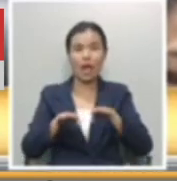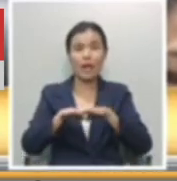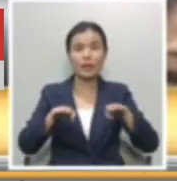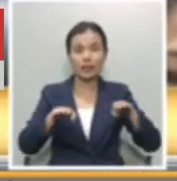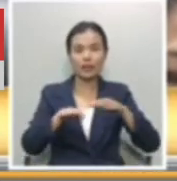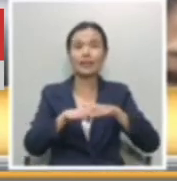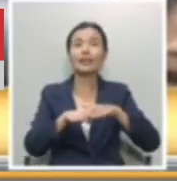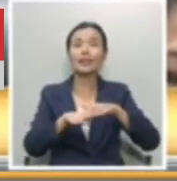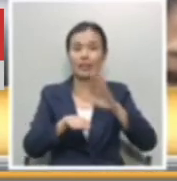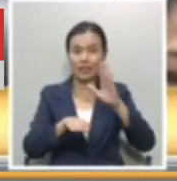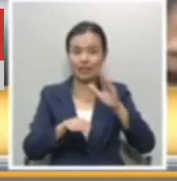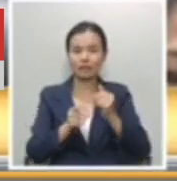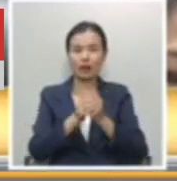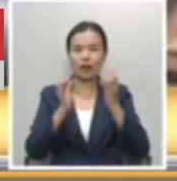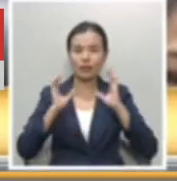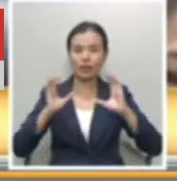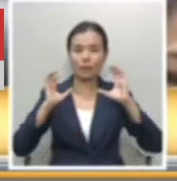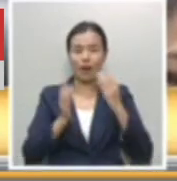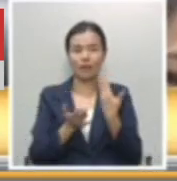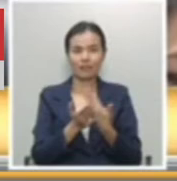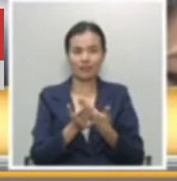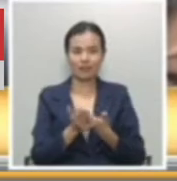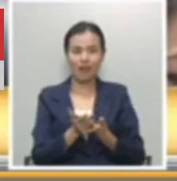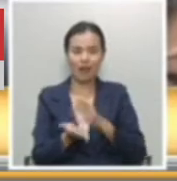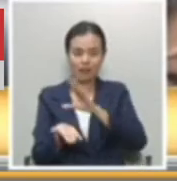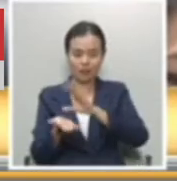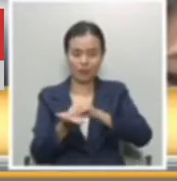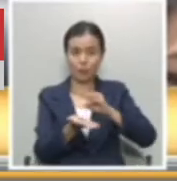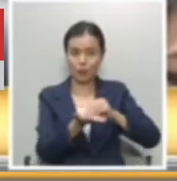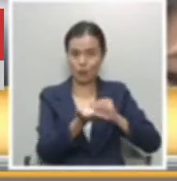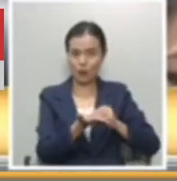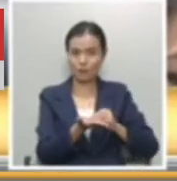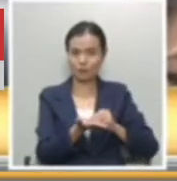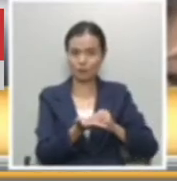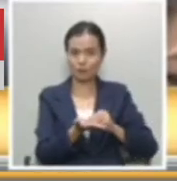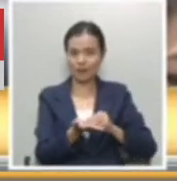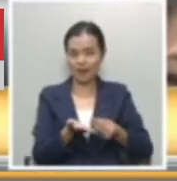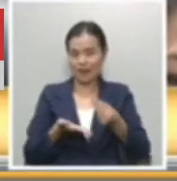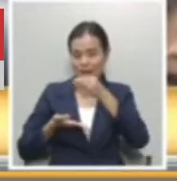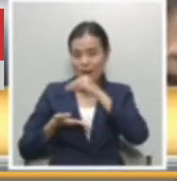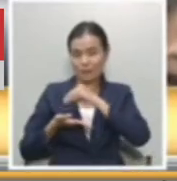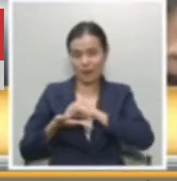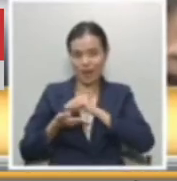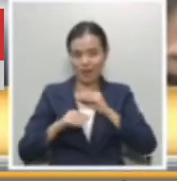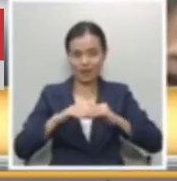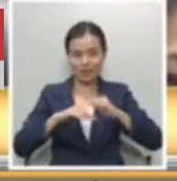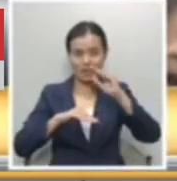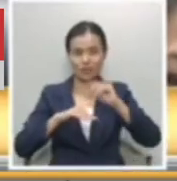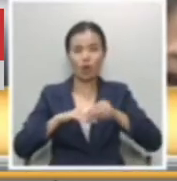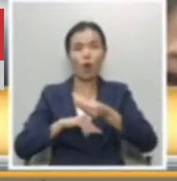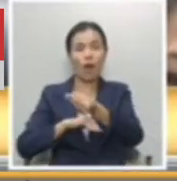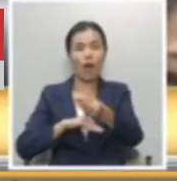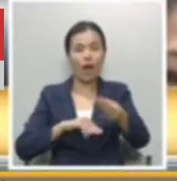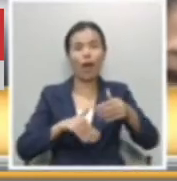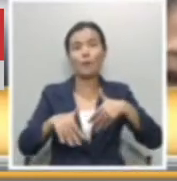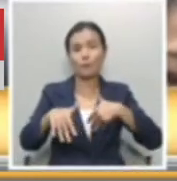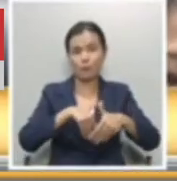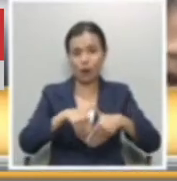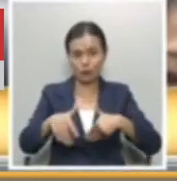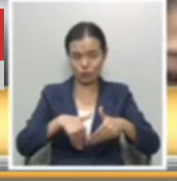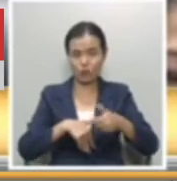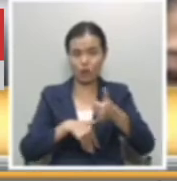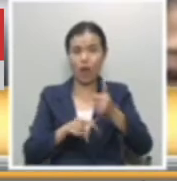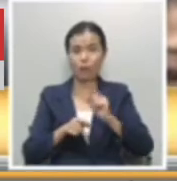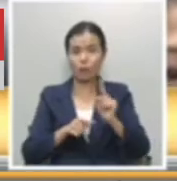ครับรัฐบาลก็เอาเงินที่เก็บที่ได้เกินนั้นเนี่ยนะครับมาคืนกลับไปให้กับประชาชน